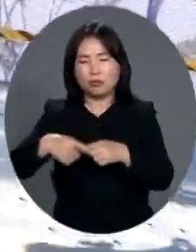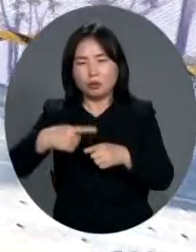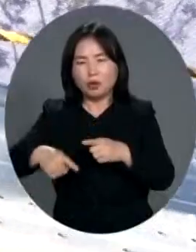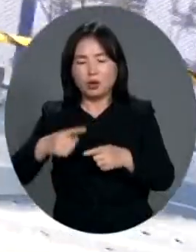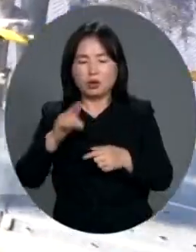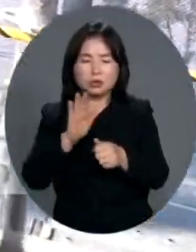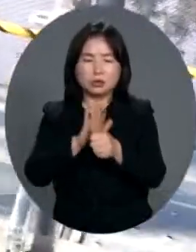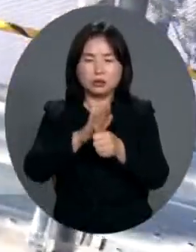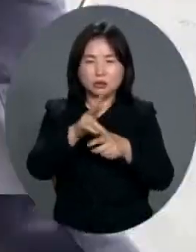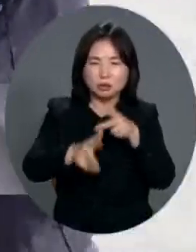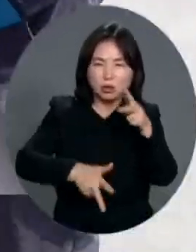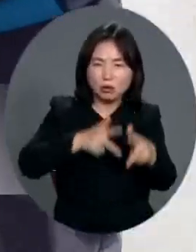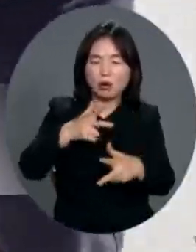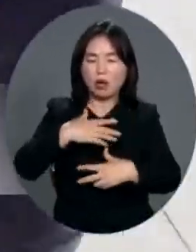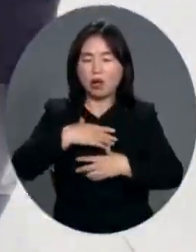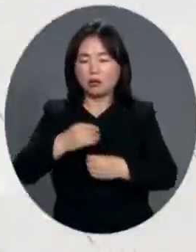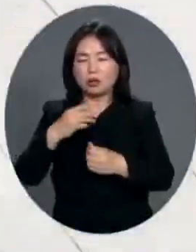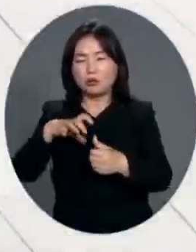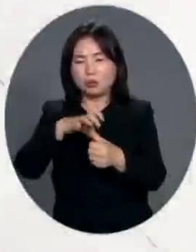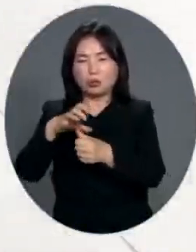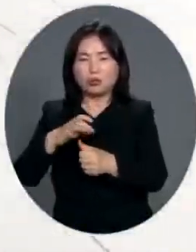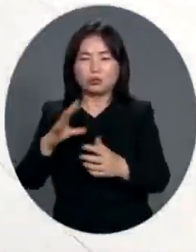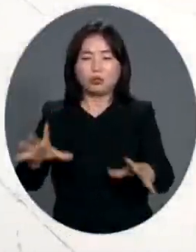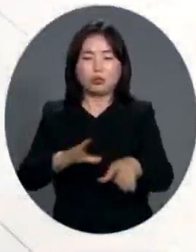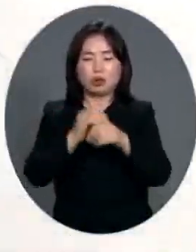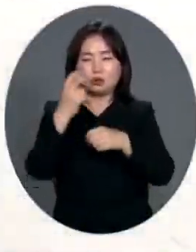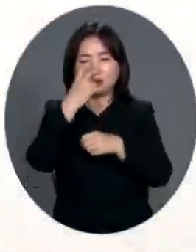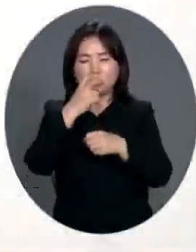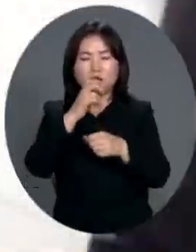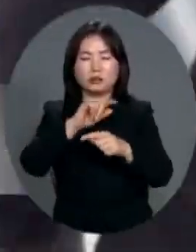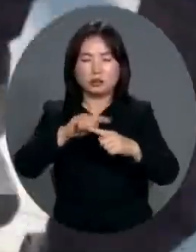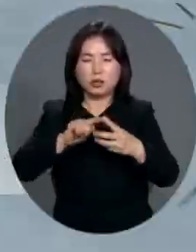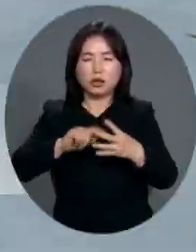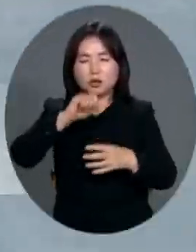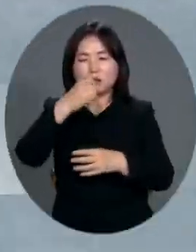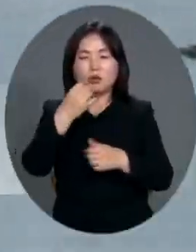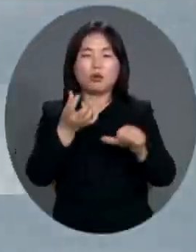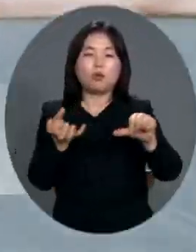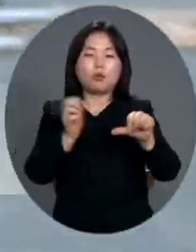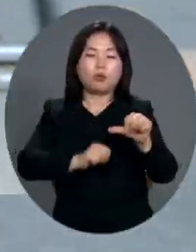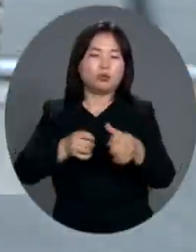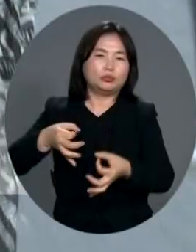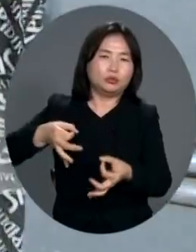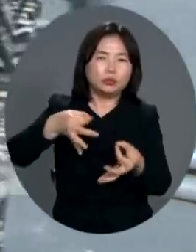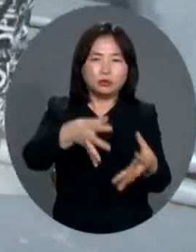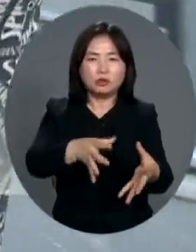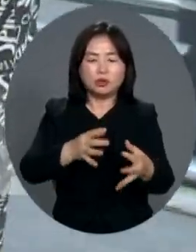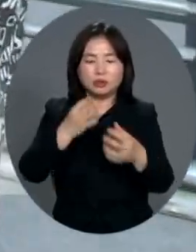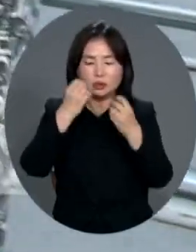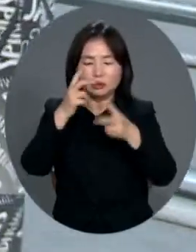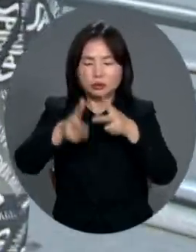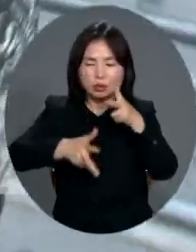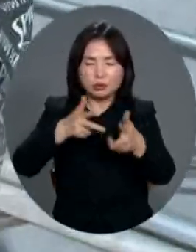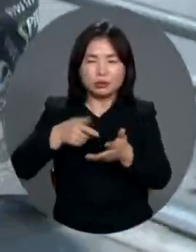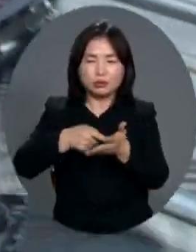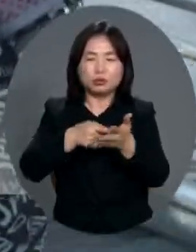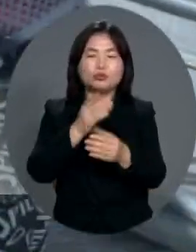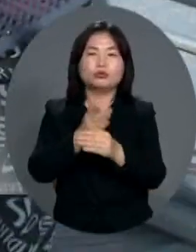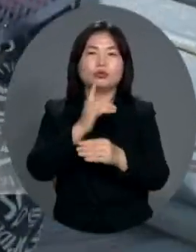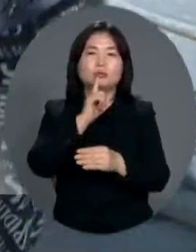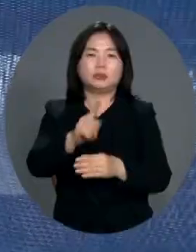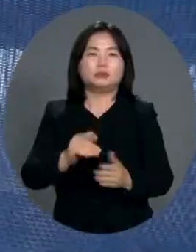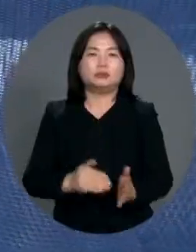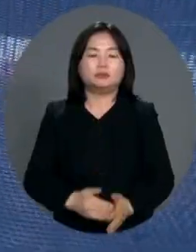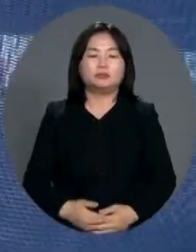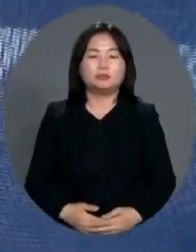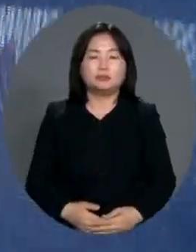컨설팅 지원사업, 안전보건체계 통합관리 시스템 등 예산 5억여 원을 투입해 신규 사업을 추진하고 있다고